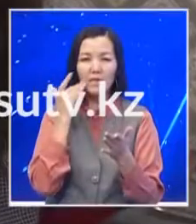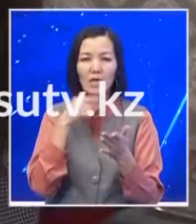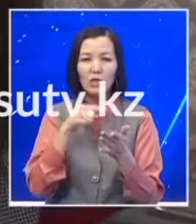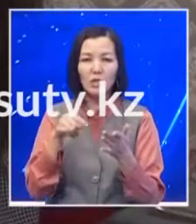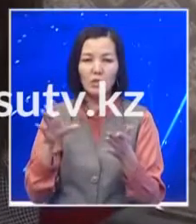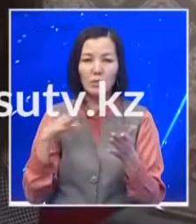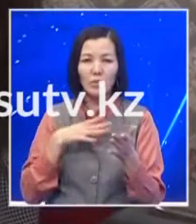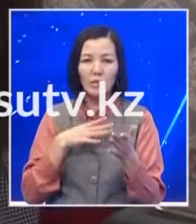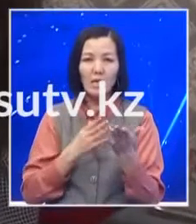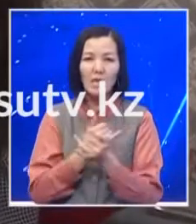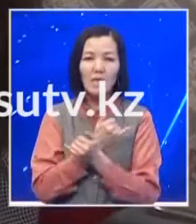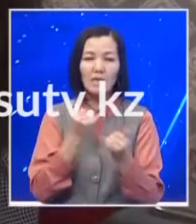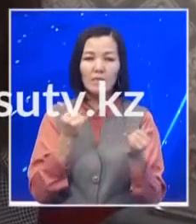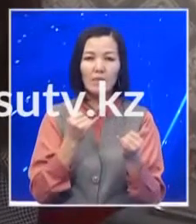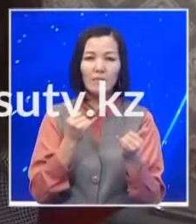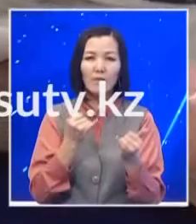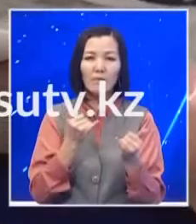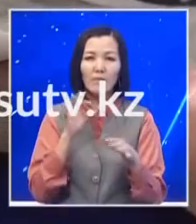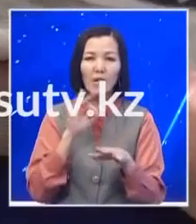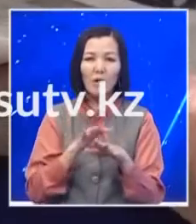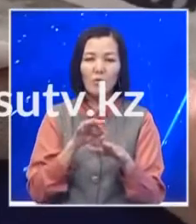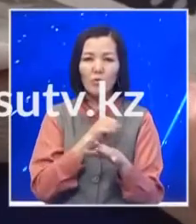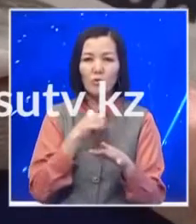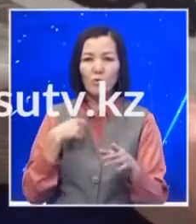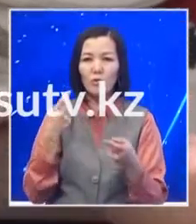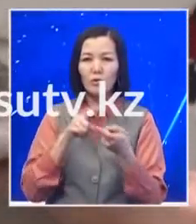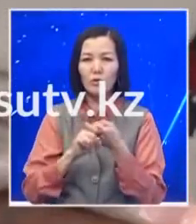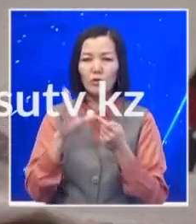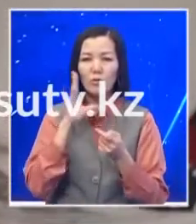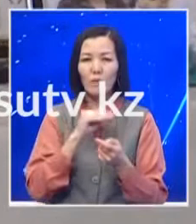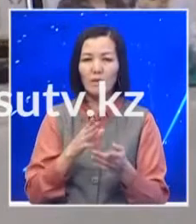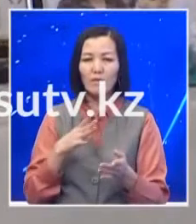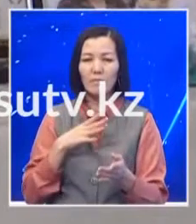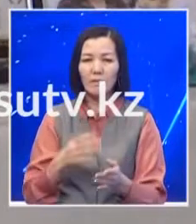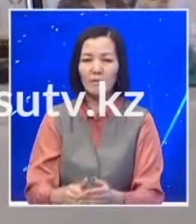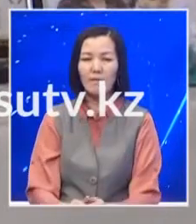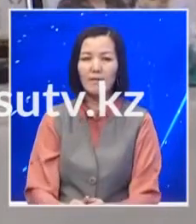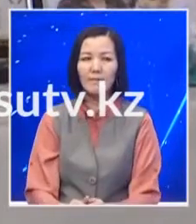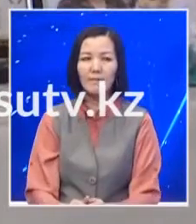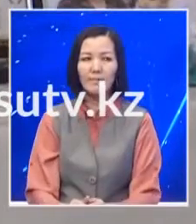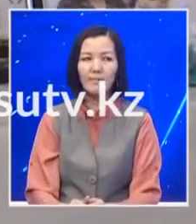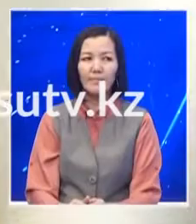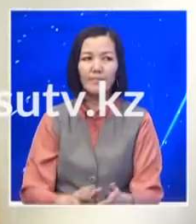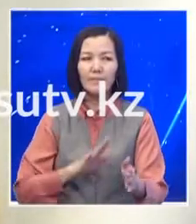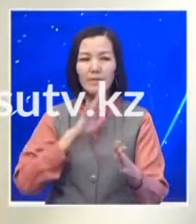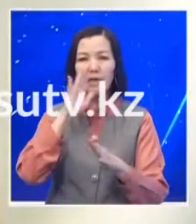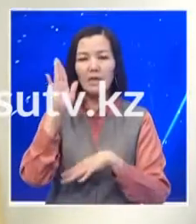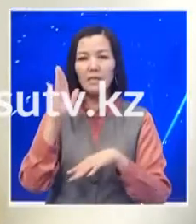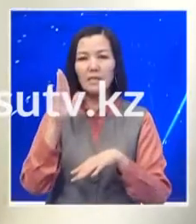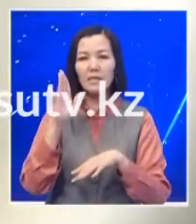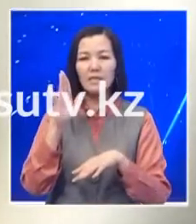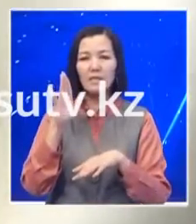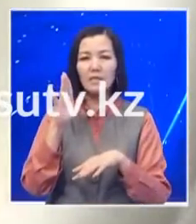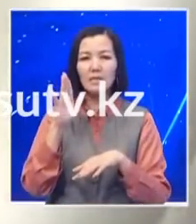түспет. Қызмет бабымен шапқылап жүріп, аты жаман дертті өзі де жұқтырды. Мен таңертең больницаға барған кезде, бұл кісіні қайда